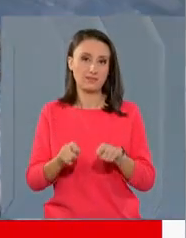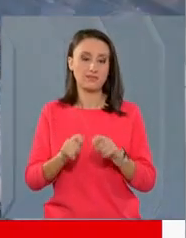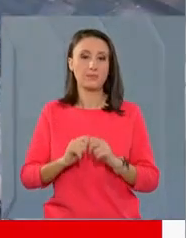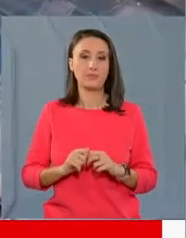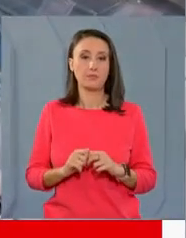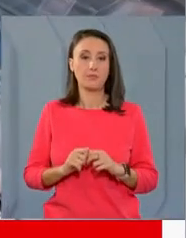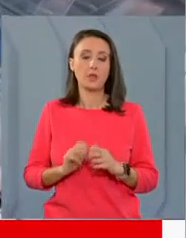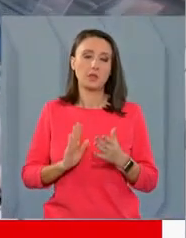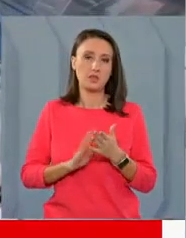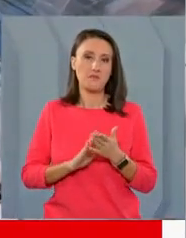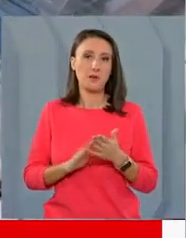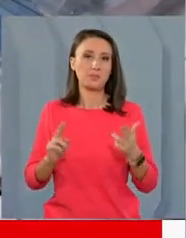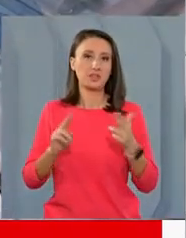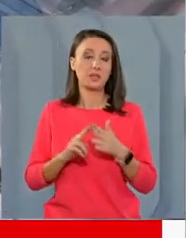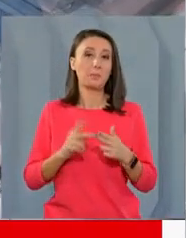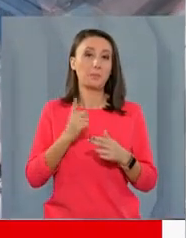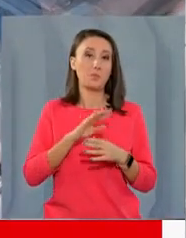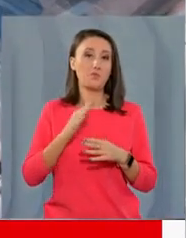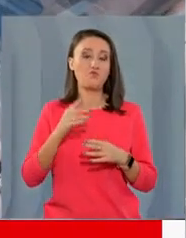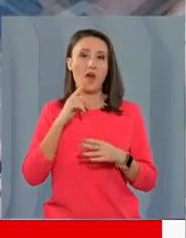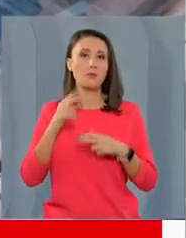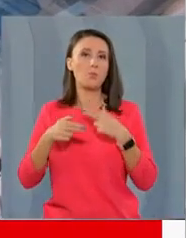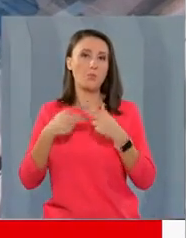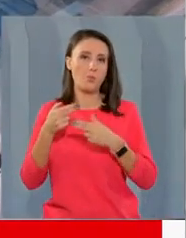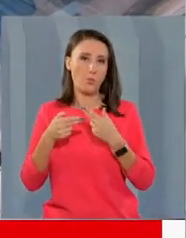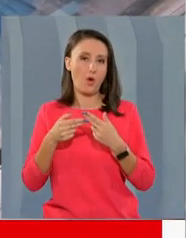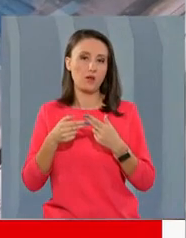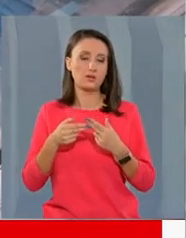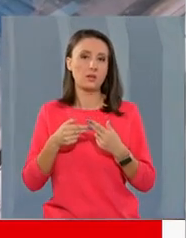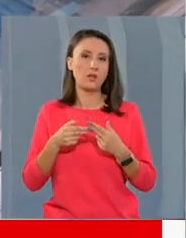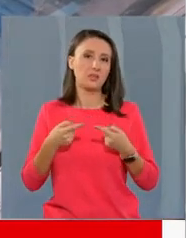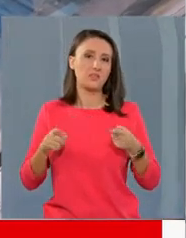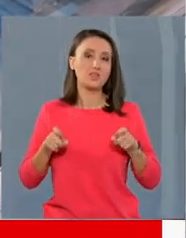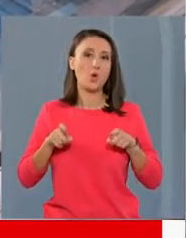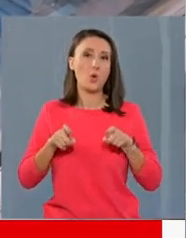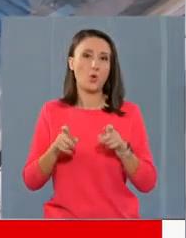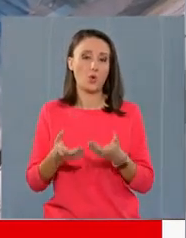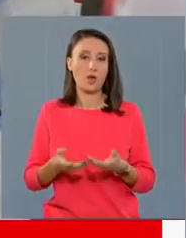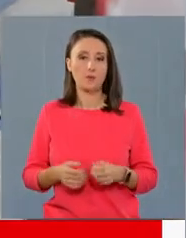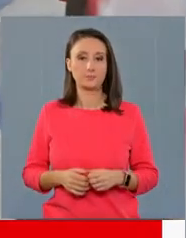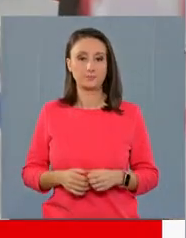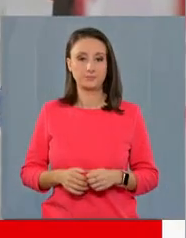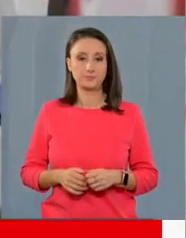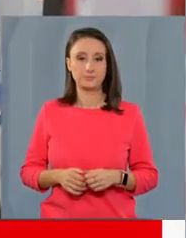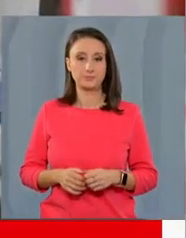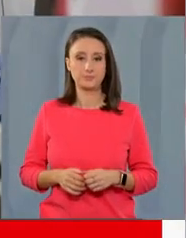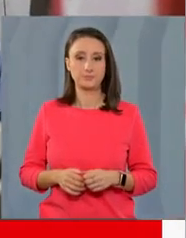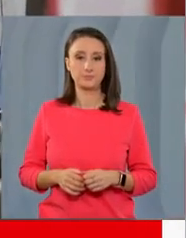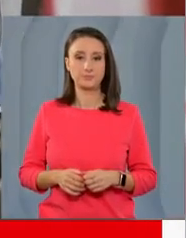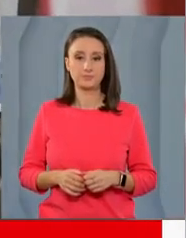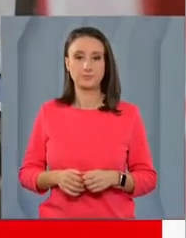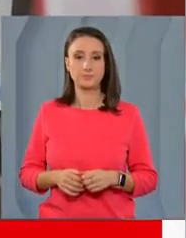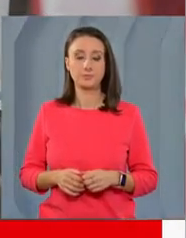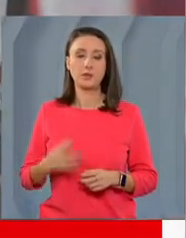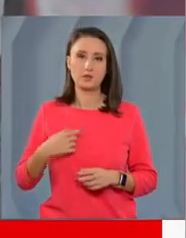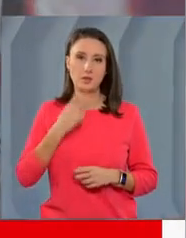fapt ne confruntăm cu primul val, să zicem, endemic de astfel de coronaviroză. Iar dacă îmi spuneți că numărul de cazuri este în creștere,